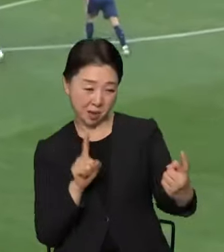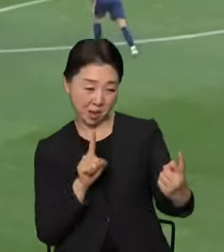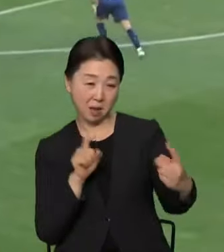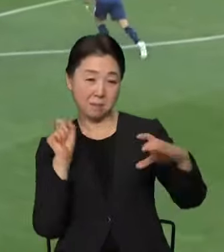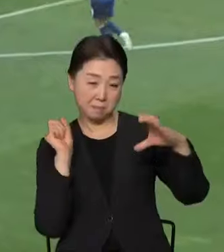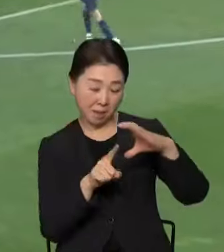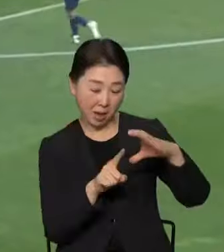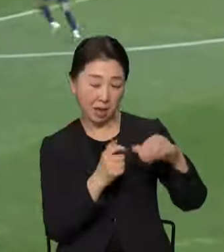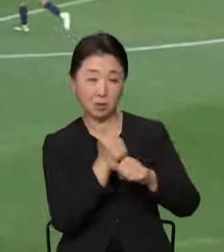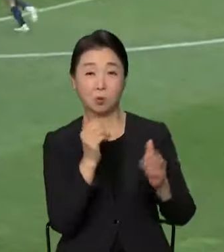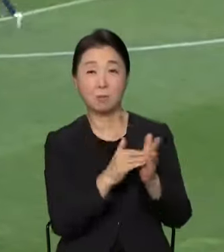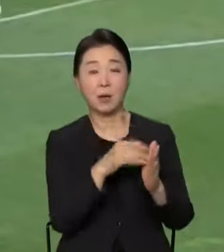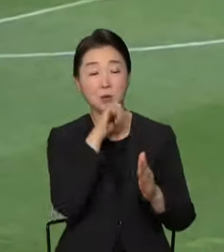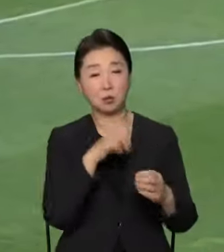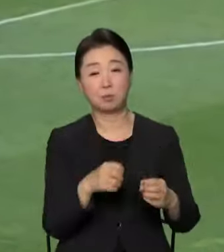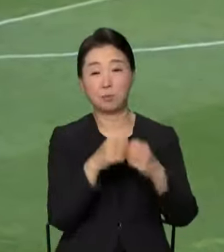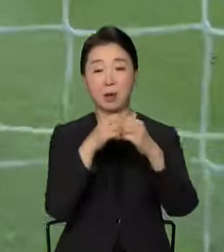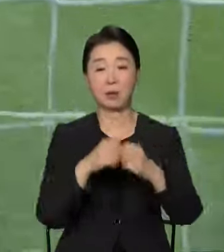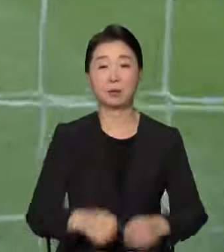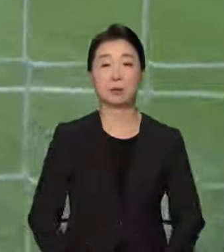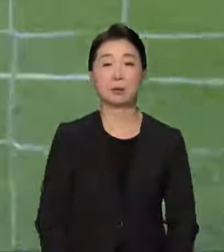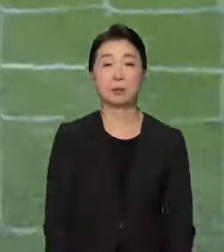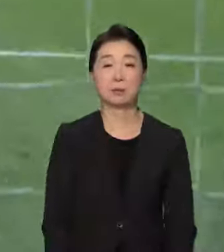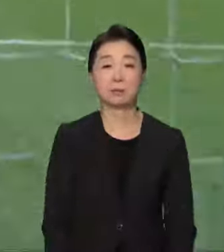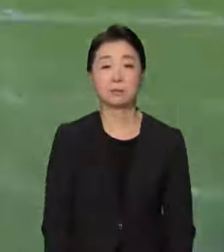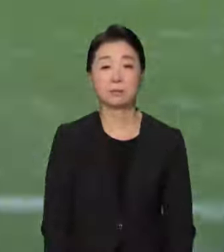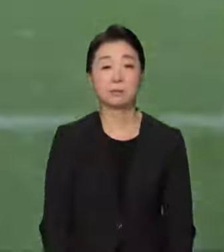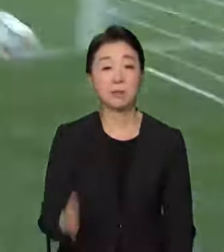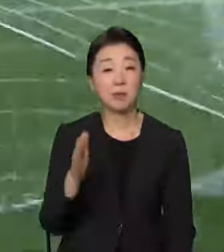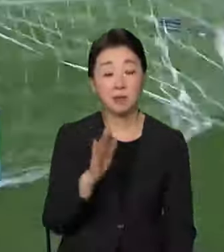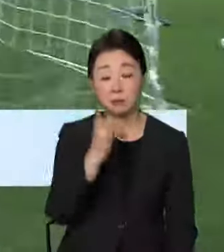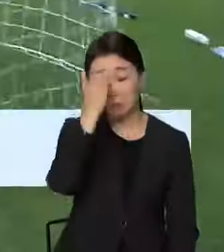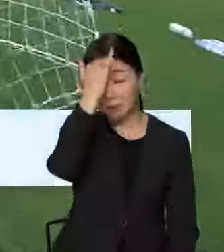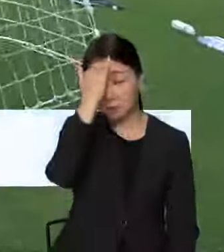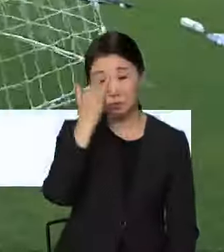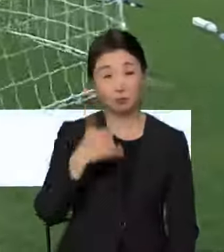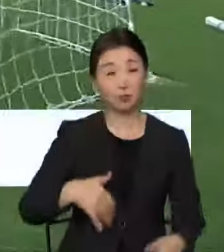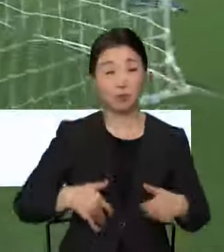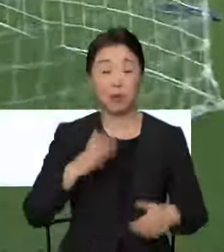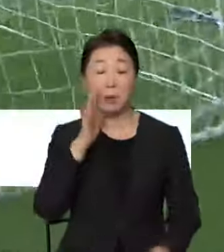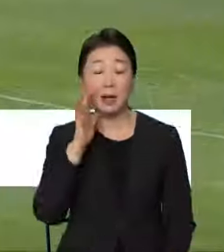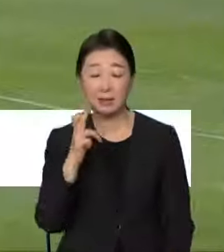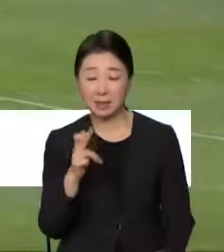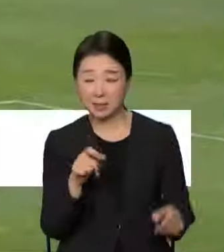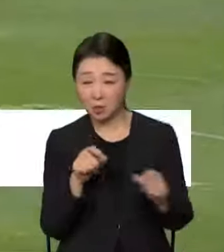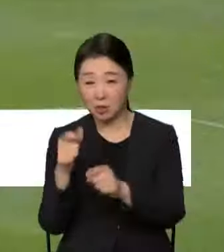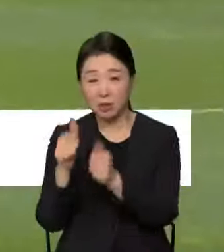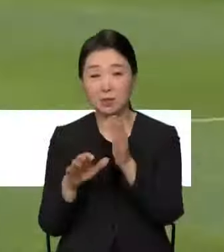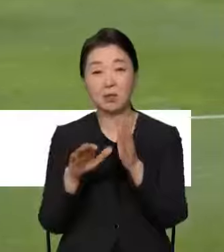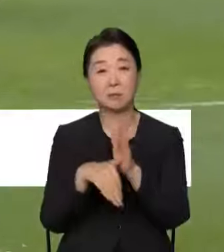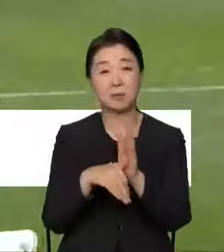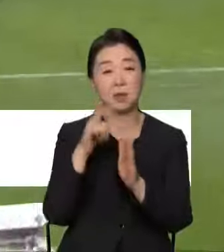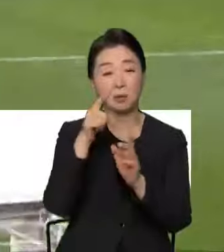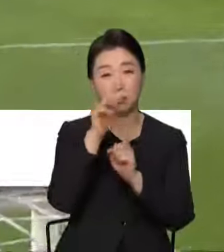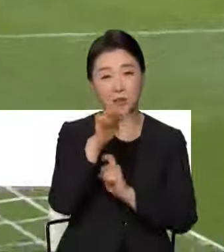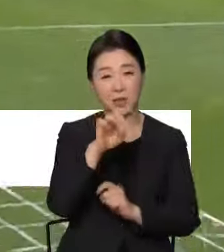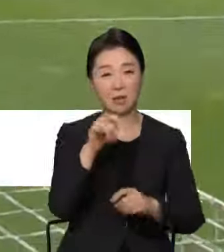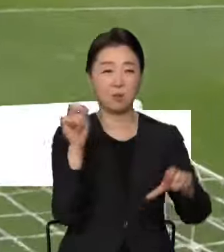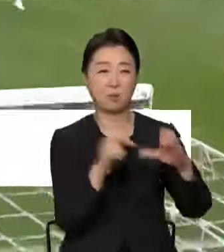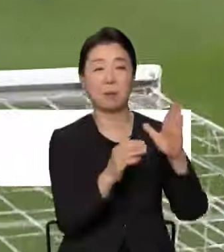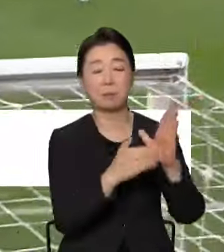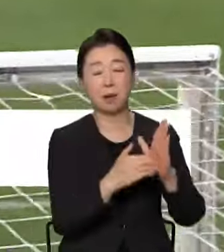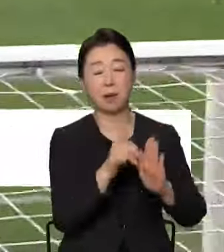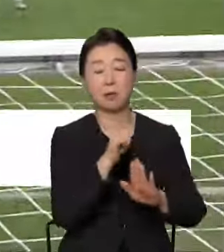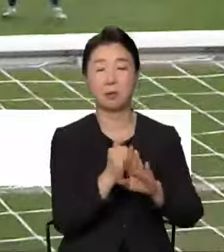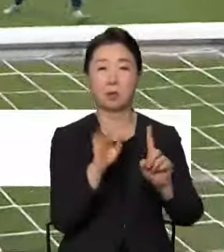성공시키며 승부를 원점으로 돌렸습니다. 하지만 충남 아산은 연장전에 이찬동에게 결승골을 내주며 첫 1부